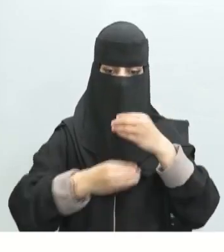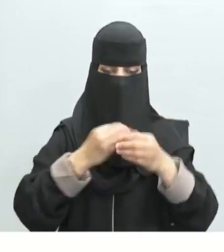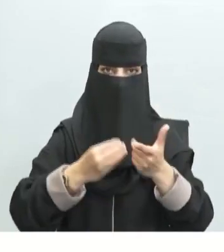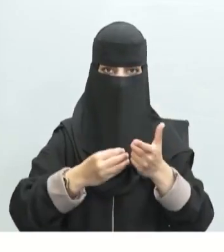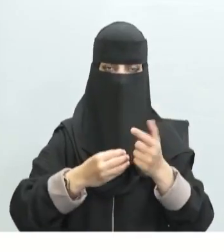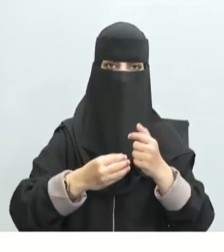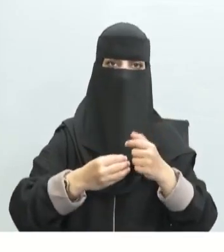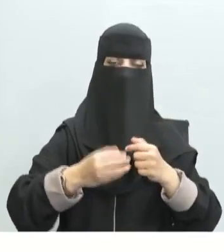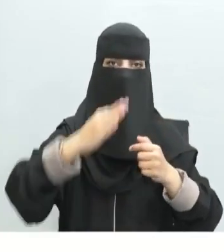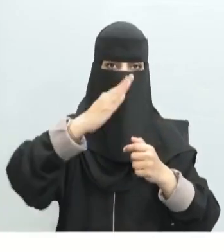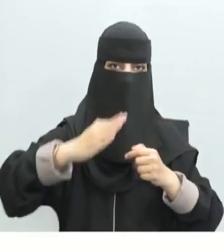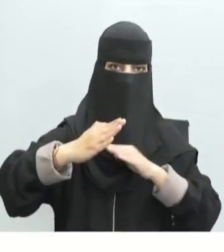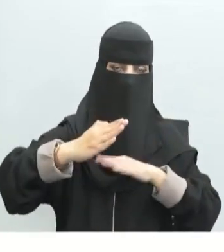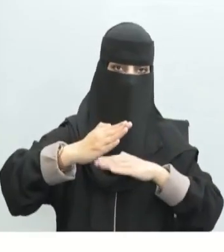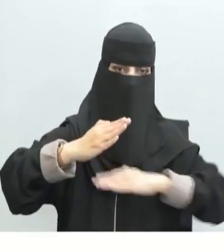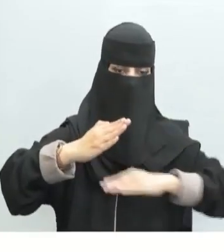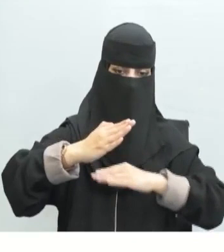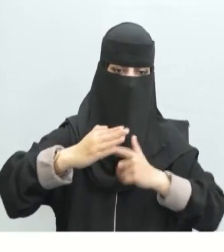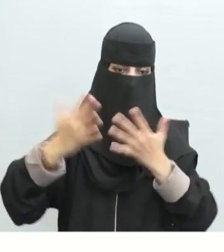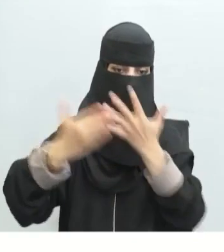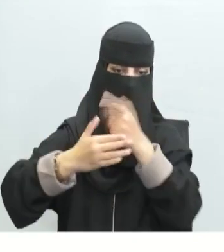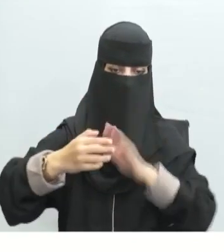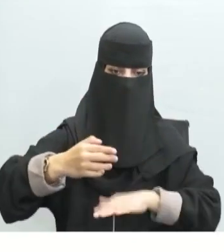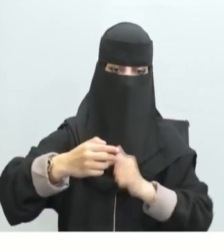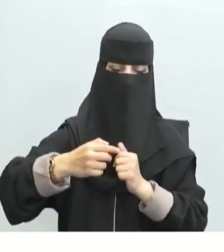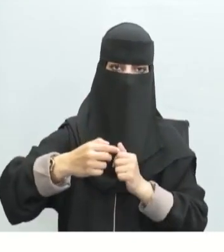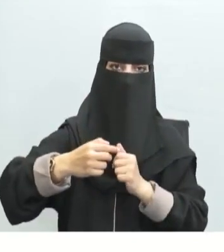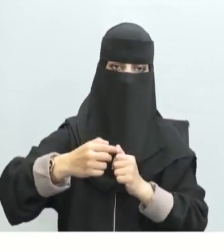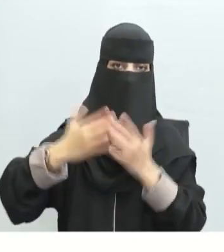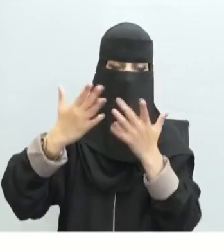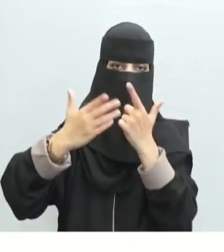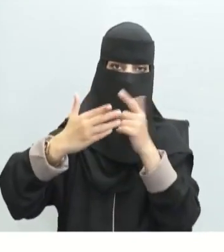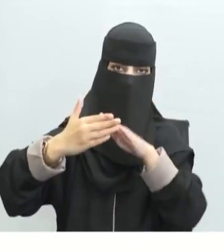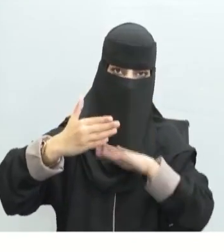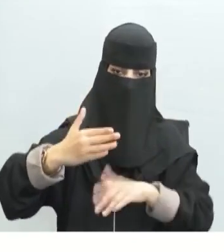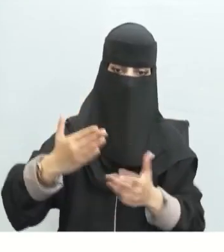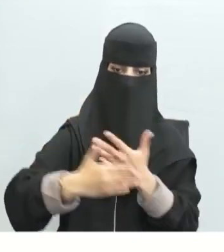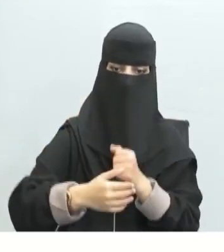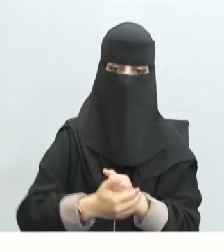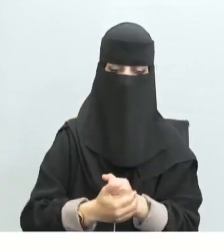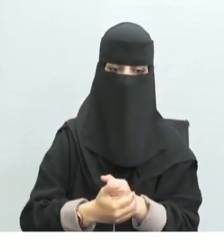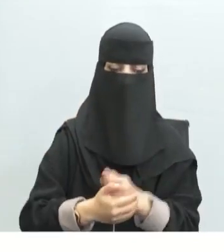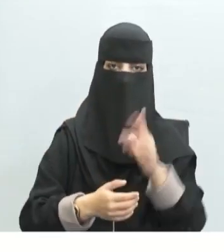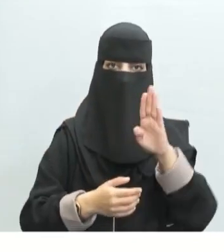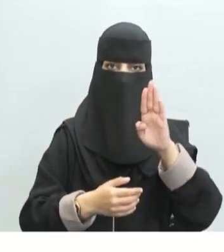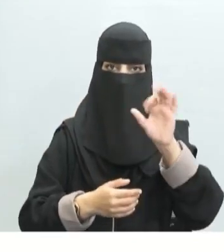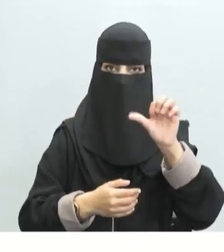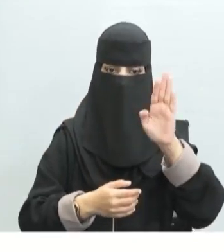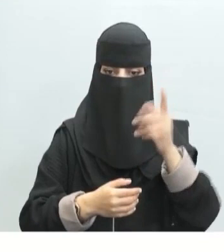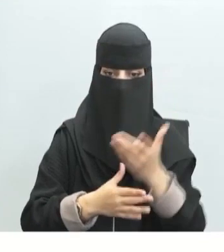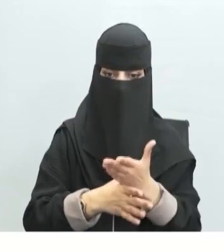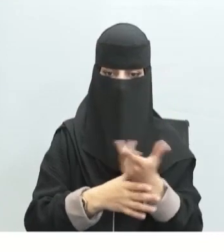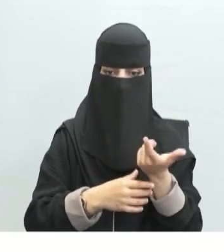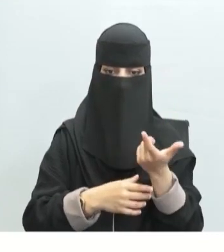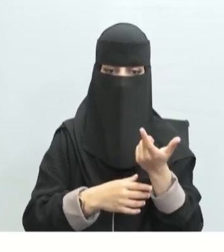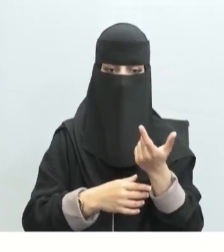المجاور اذا بصير 17 على 15 والكوك بيكون الوتر على المقابل اللي هو يساوي